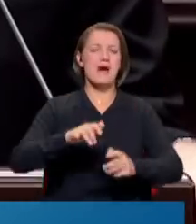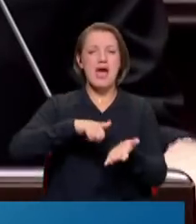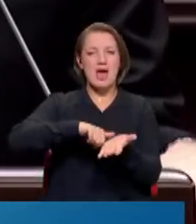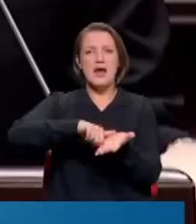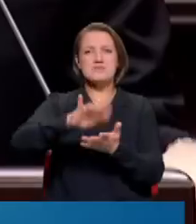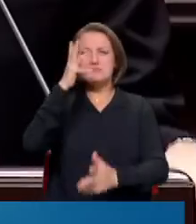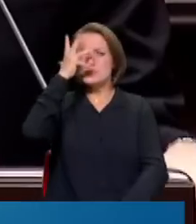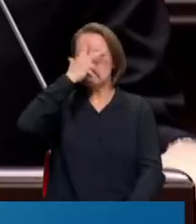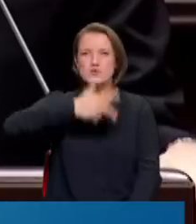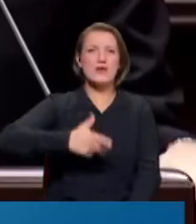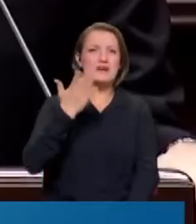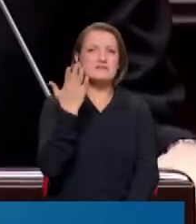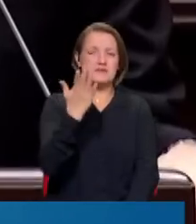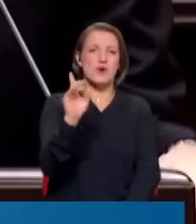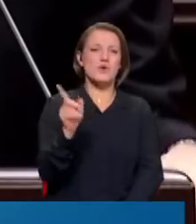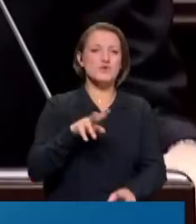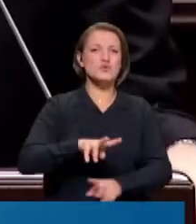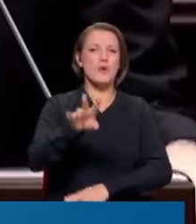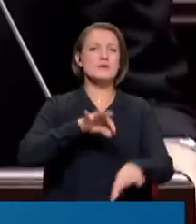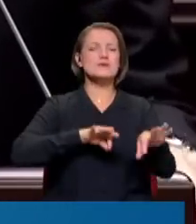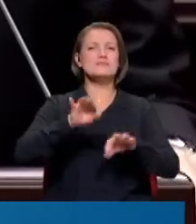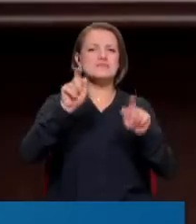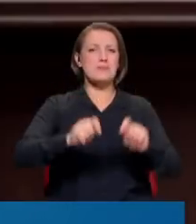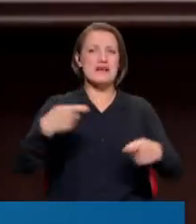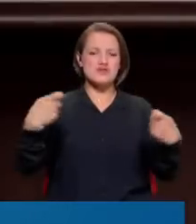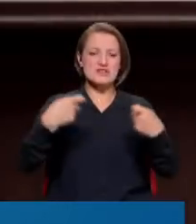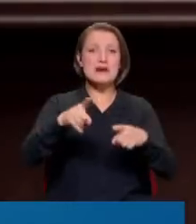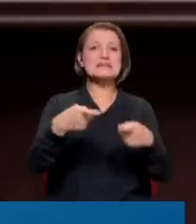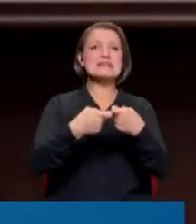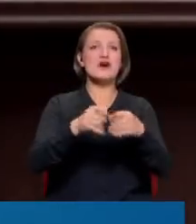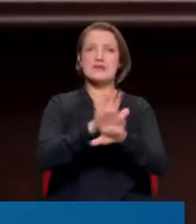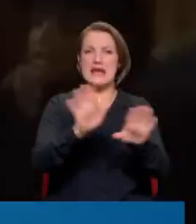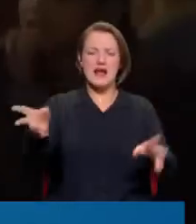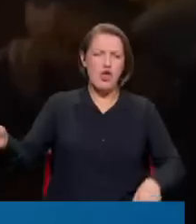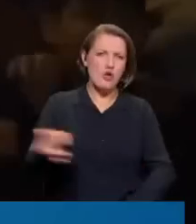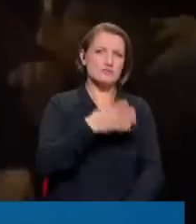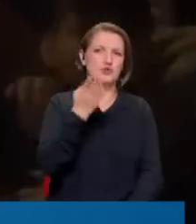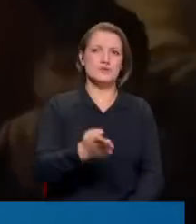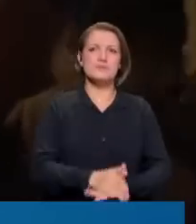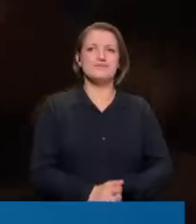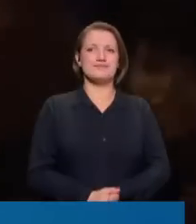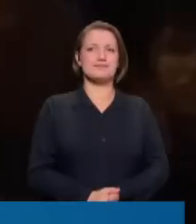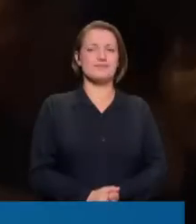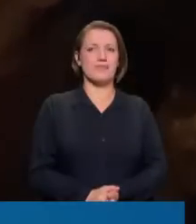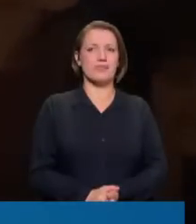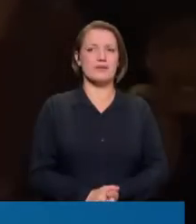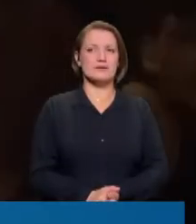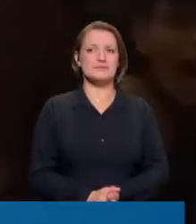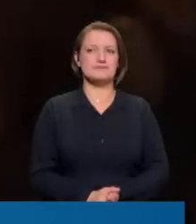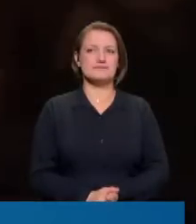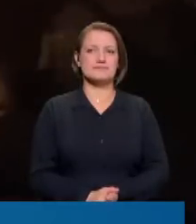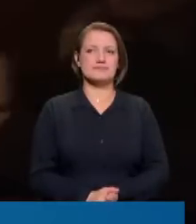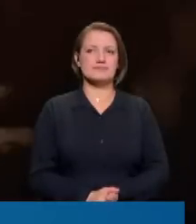türlü utanç verici yöntemle yürütülen bir çatışma Savaş değil katliamdır kahr olsun İsrail